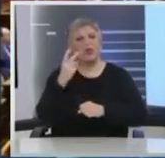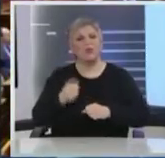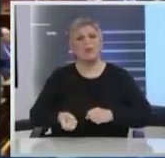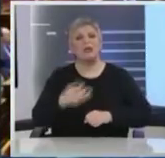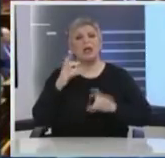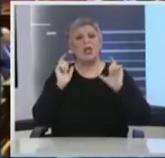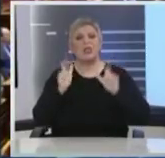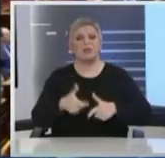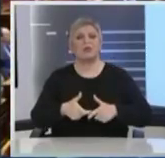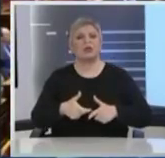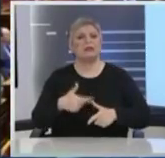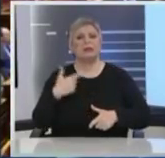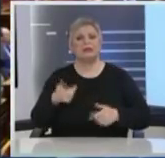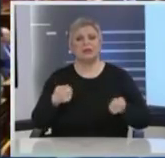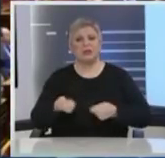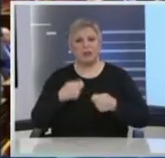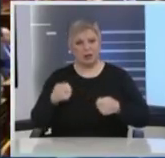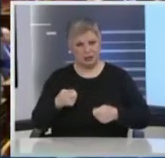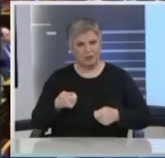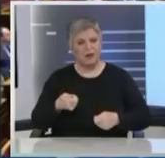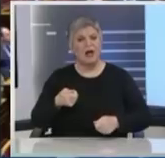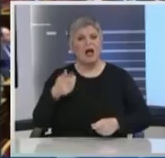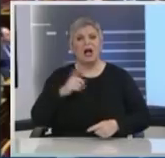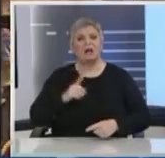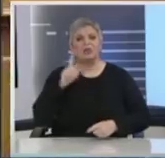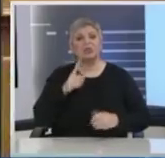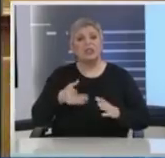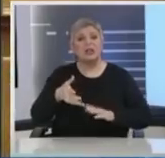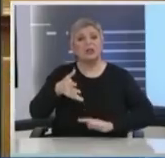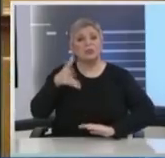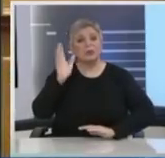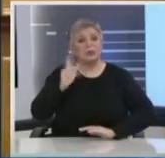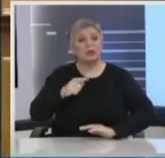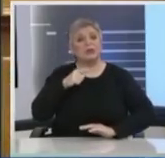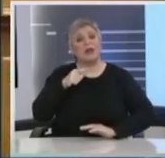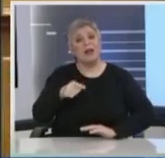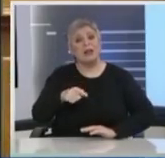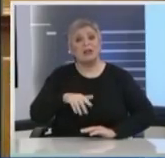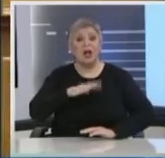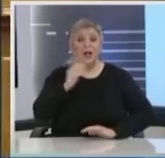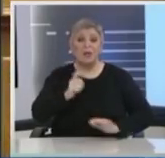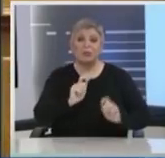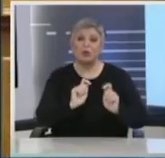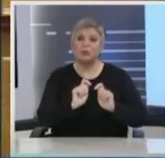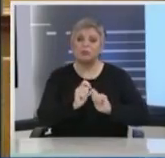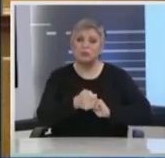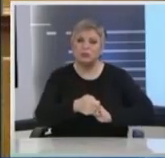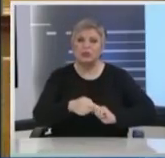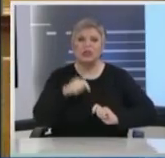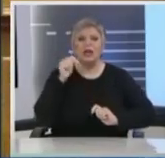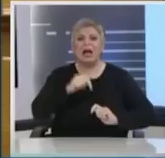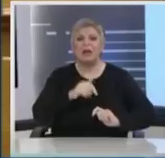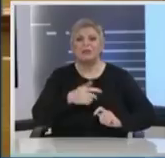σήμερα έλεγε ότι αν κάνουν τις αλλαγές στον ελεκτροδισμό θα ψηφίσει. Είναι ο Κυριάκος εξωτερικού και ο